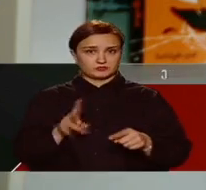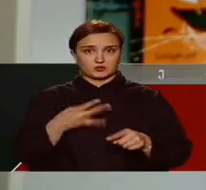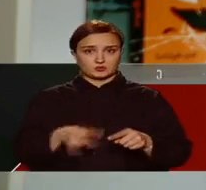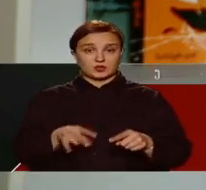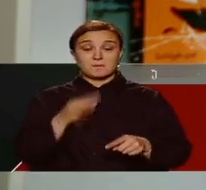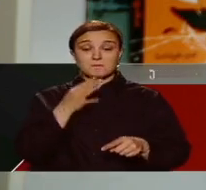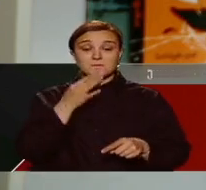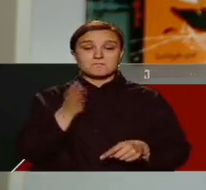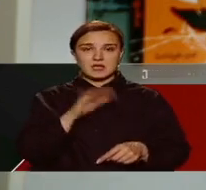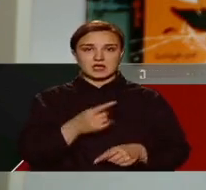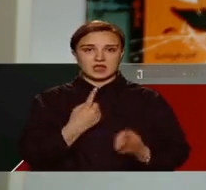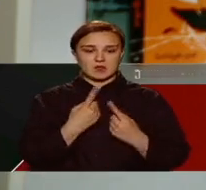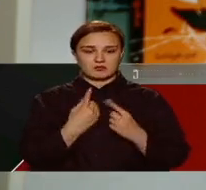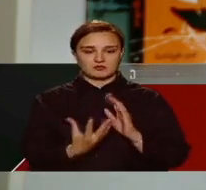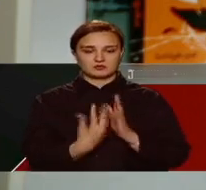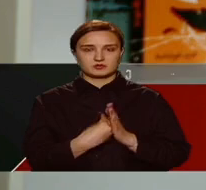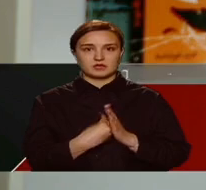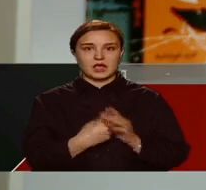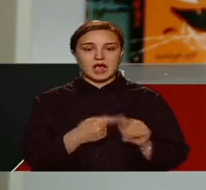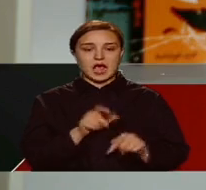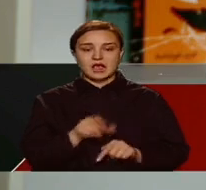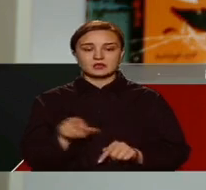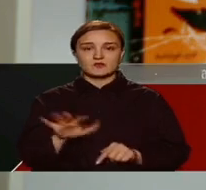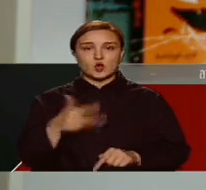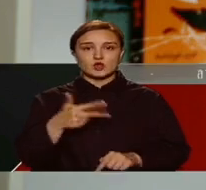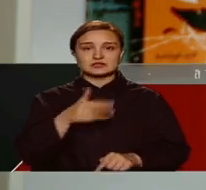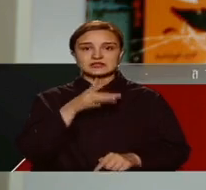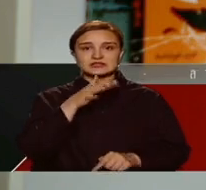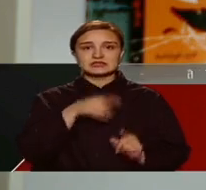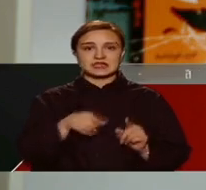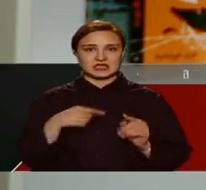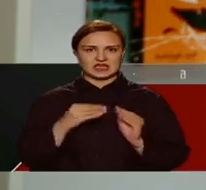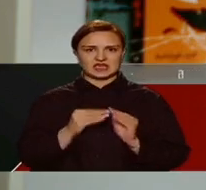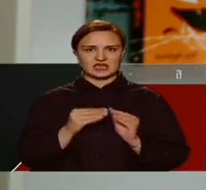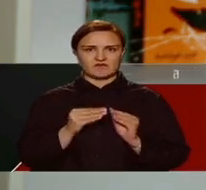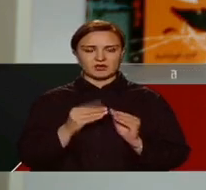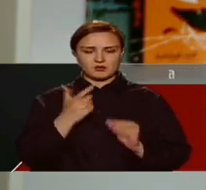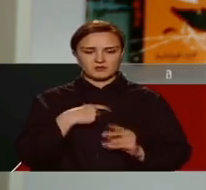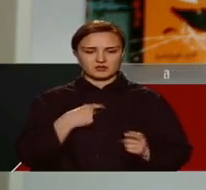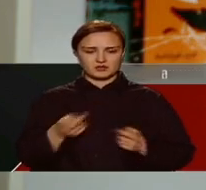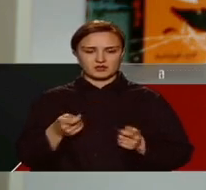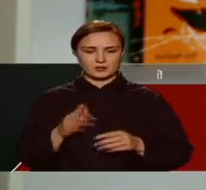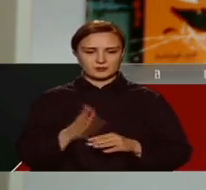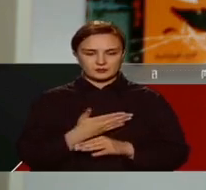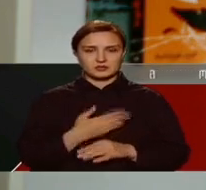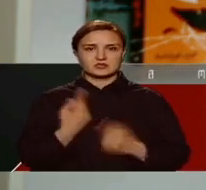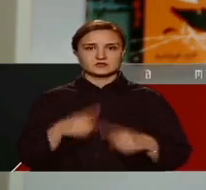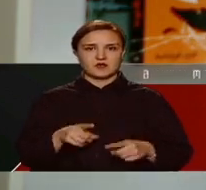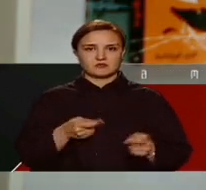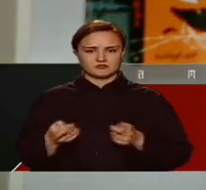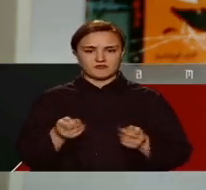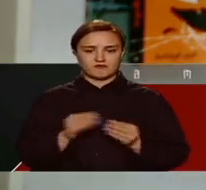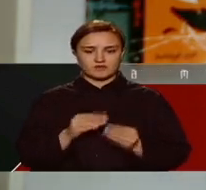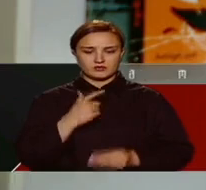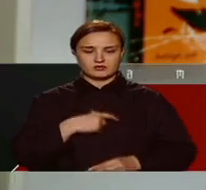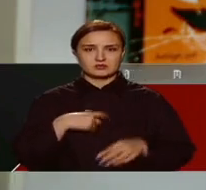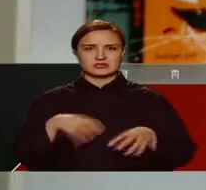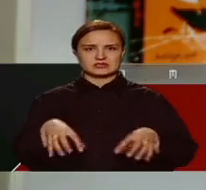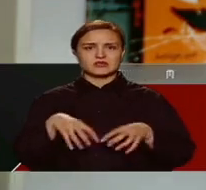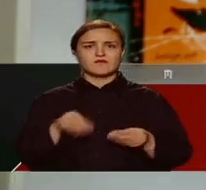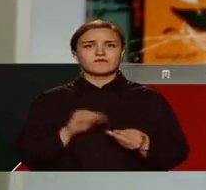ევროპაში მისვლაზე. Აქ ადამიანებზე კი არ არის საუბარი. 30 წელია ჩვენ ეს იდეა გვაქვს. ერთპიროვნული მართველობით მართავთ და ვერ